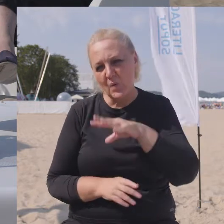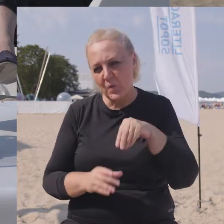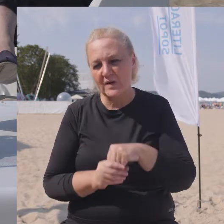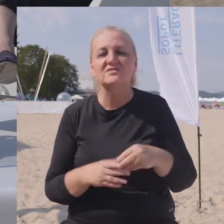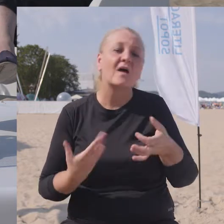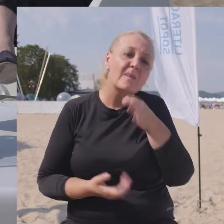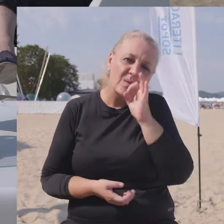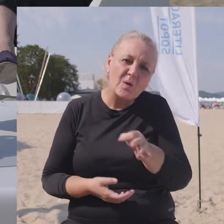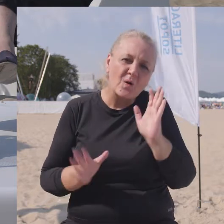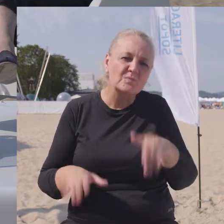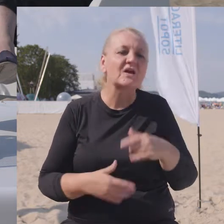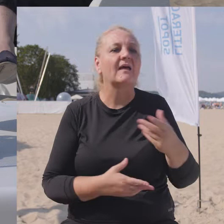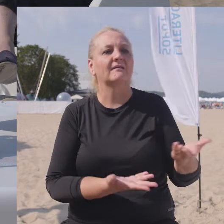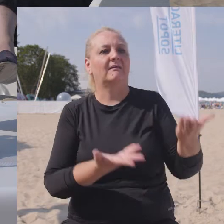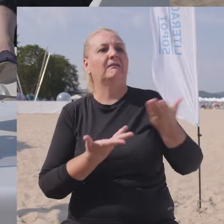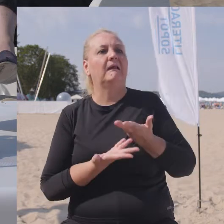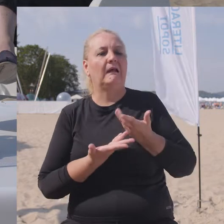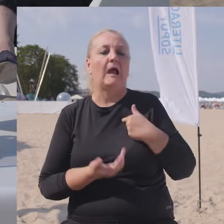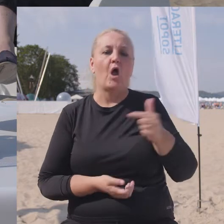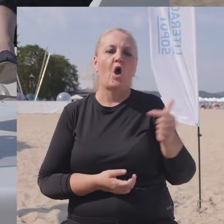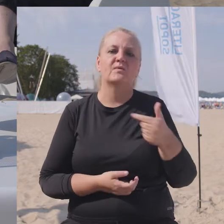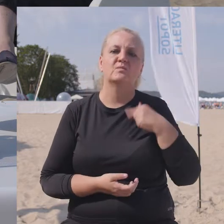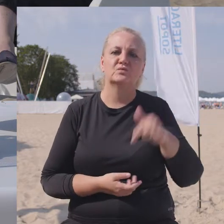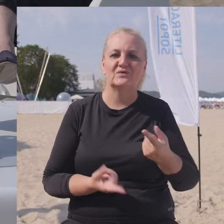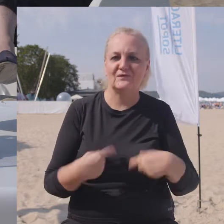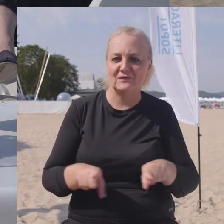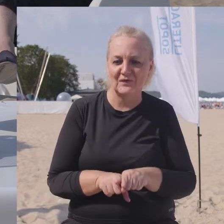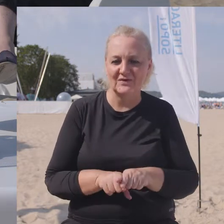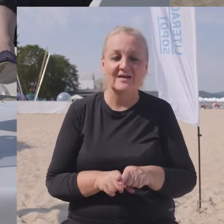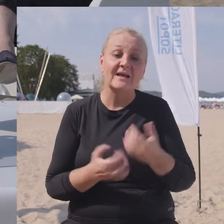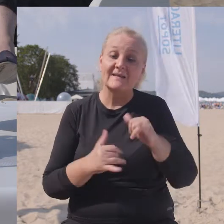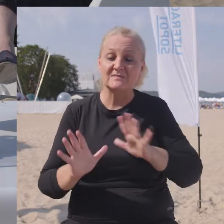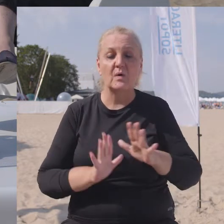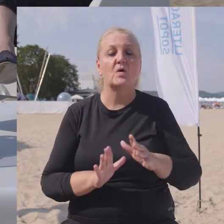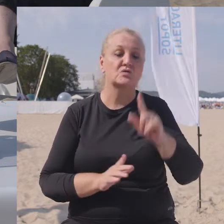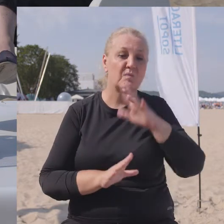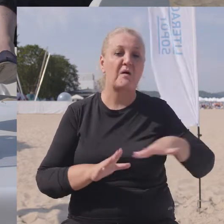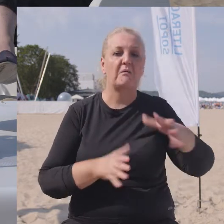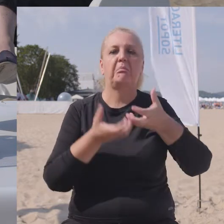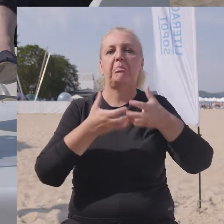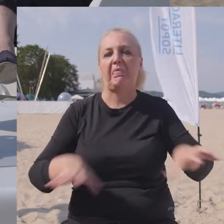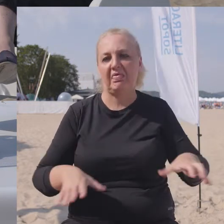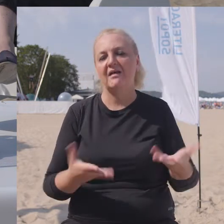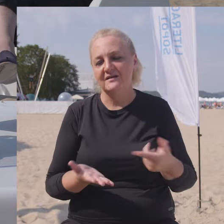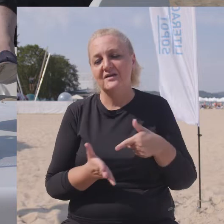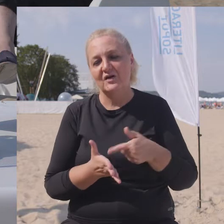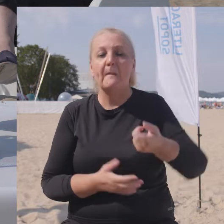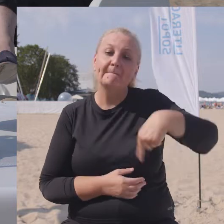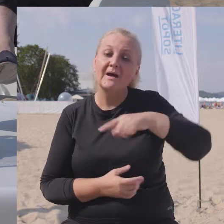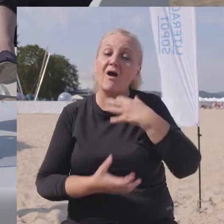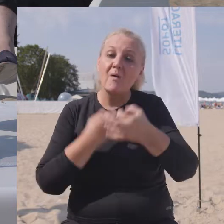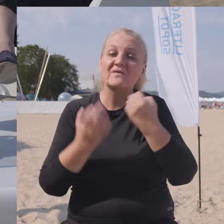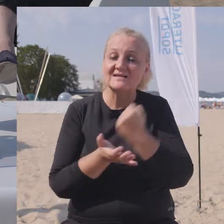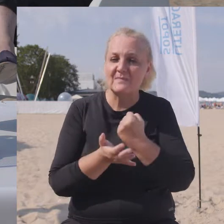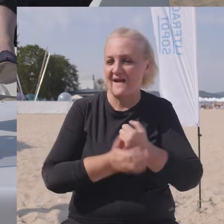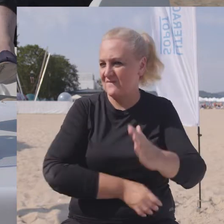no dobrze, nawet jeżeli narzucone, to nas obowiązują, bo inaczej nasze społeczeństwo by się rozsypało. Tymczasem my mówimy o